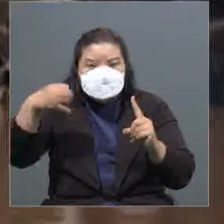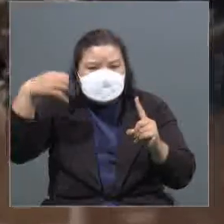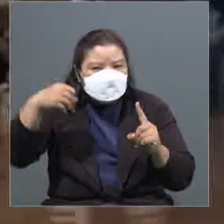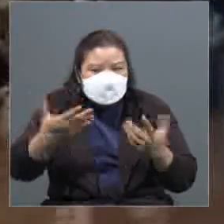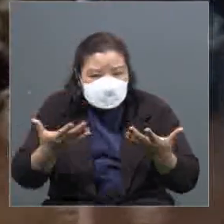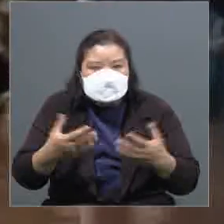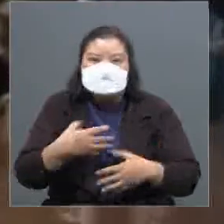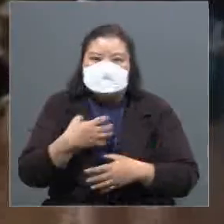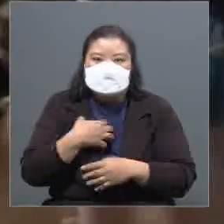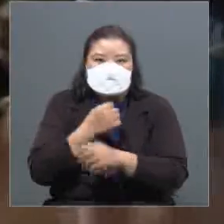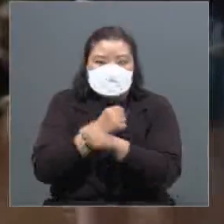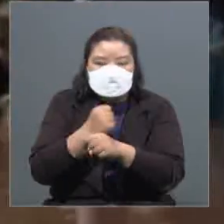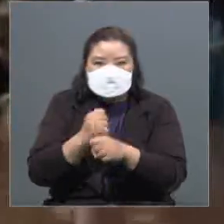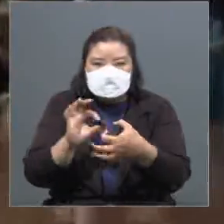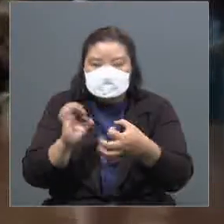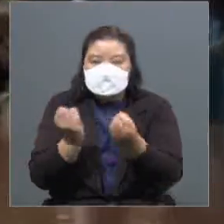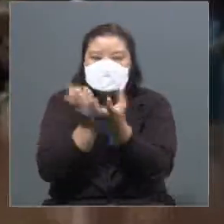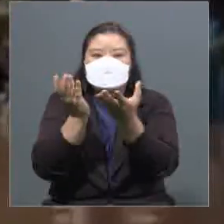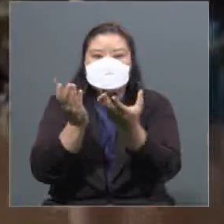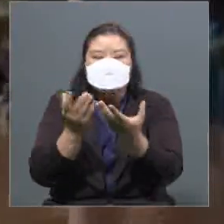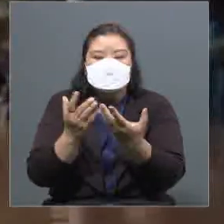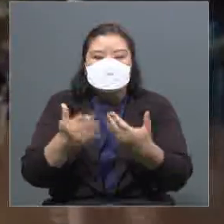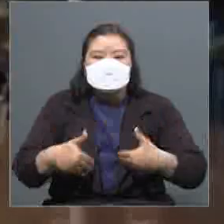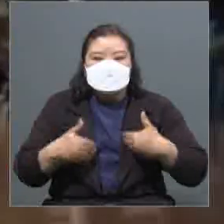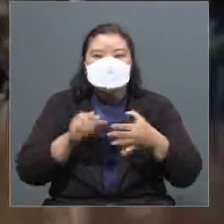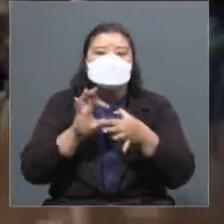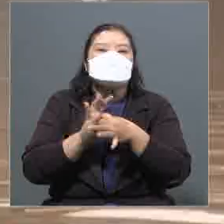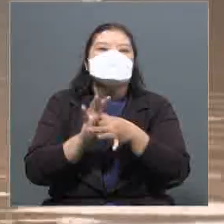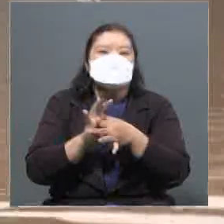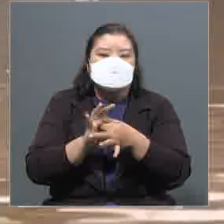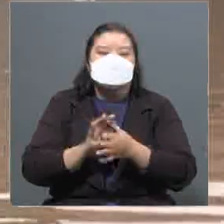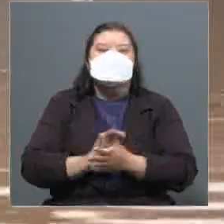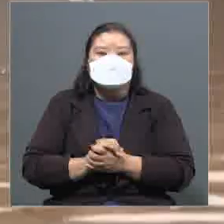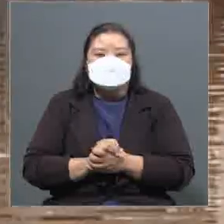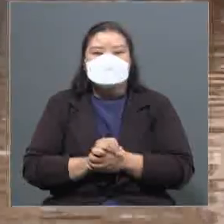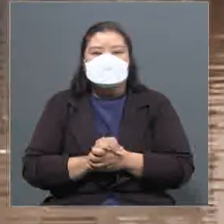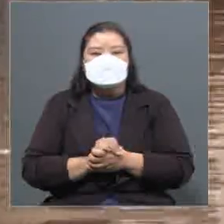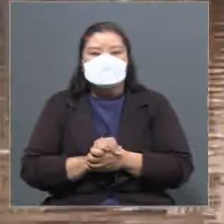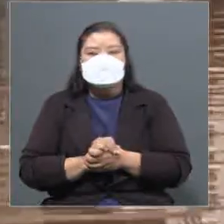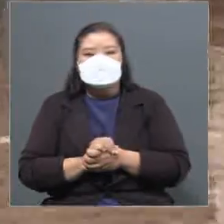ให้มีความมั่นคงก่อนเปิดใช้งานเพื่อความปลอดภัยของพี่น้องประชาชนด้วยนะคะ